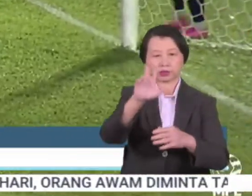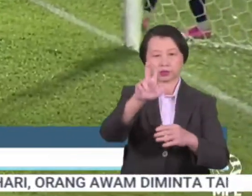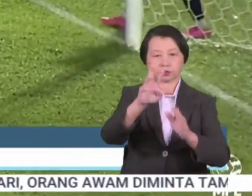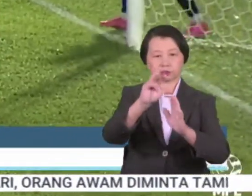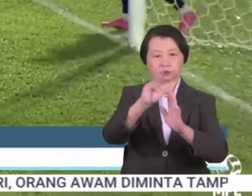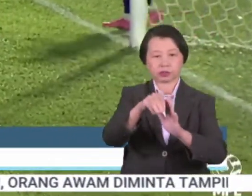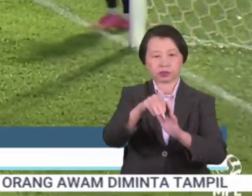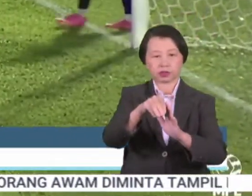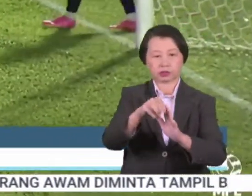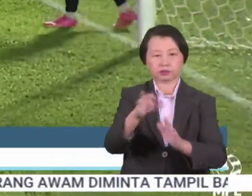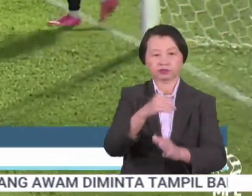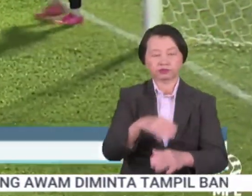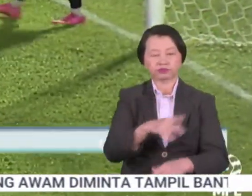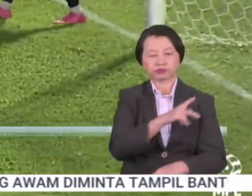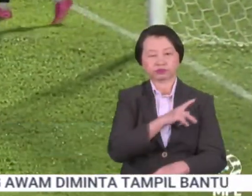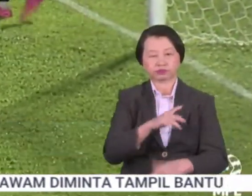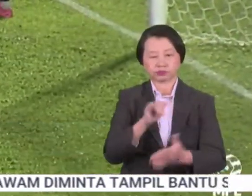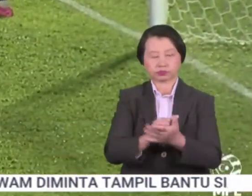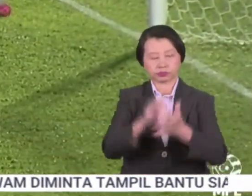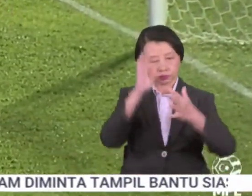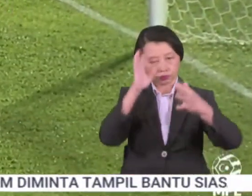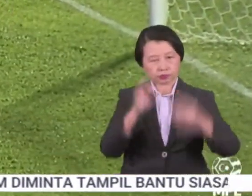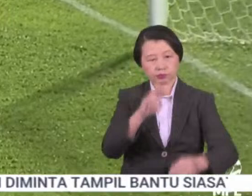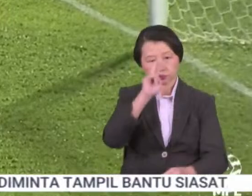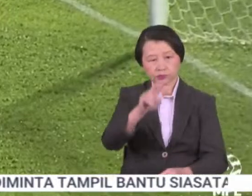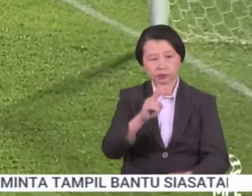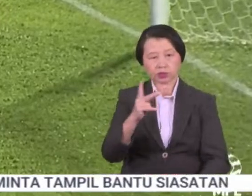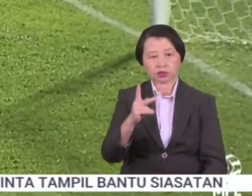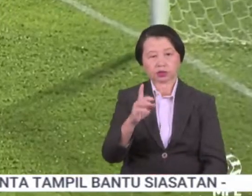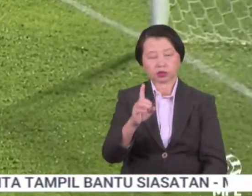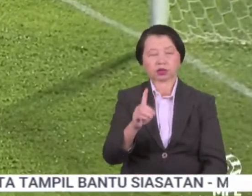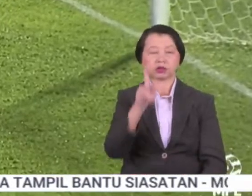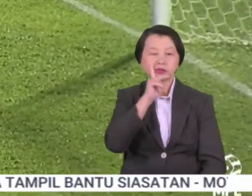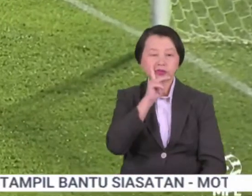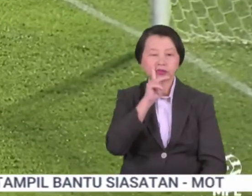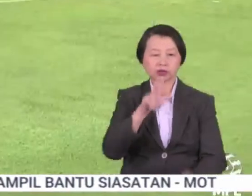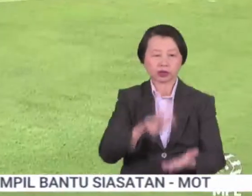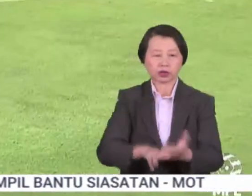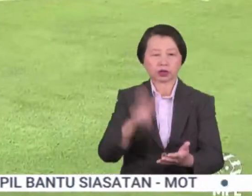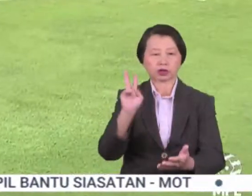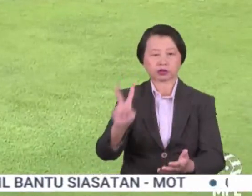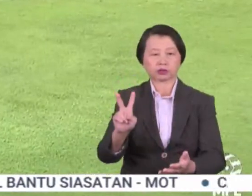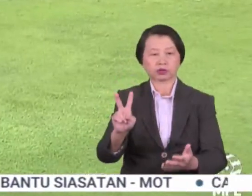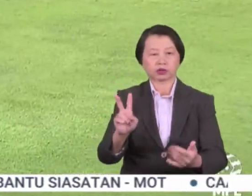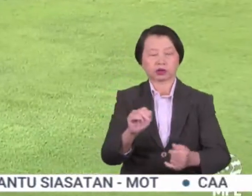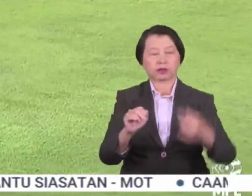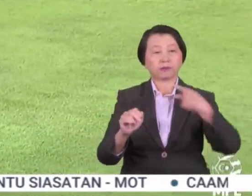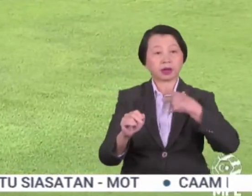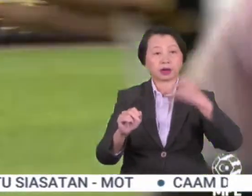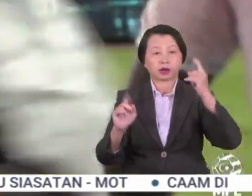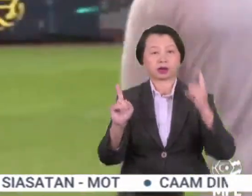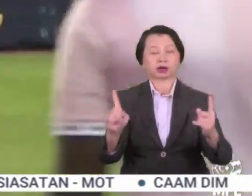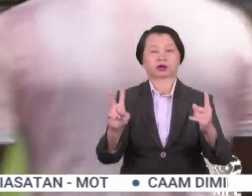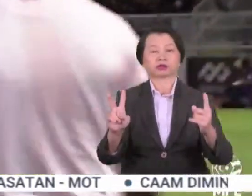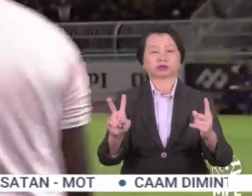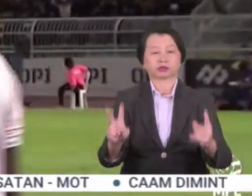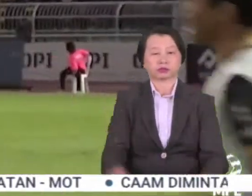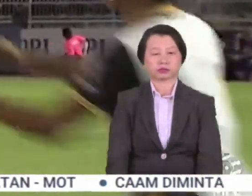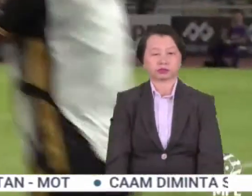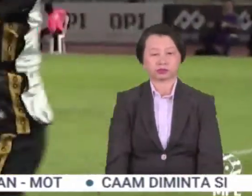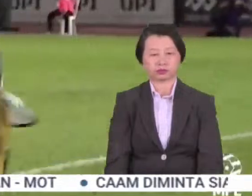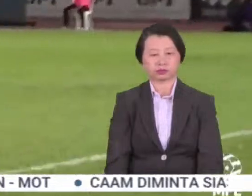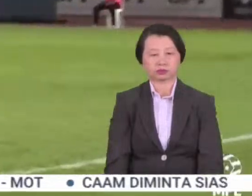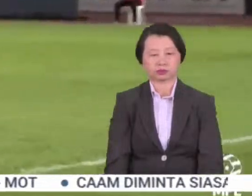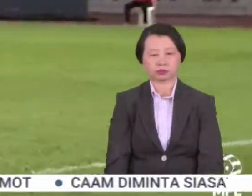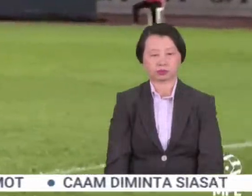minit kemudian keputusan itu menyaksikan kda FC sah tersingkir saingan musim ini yang mahu